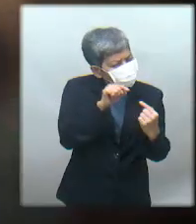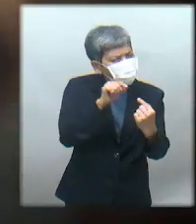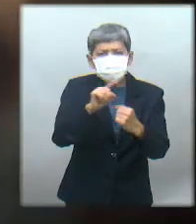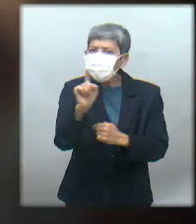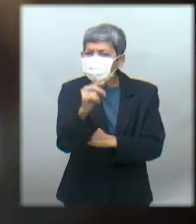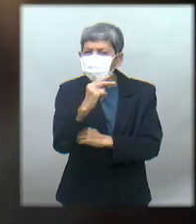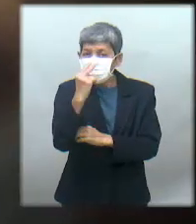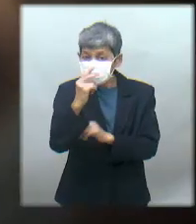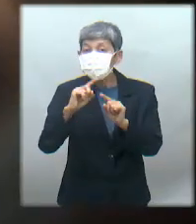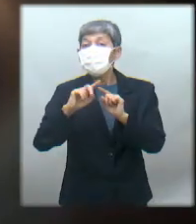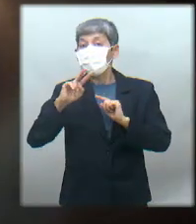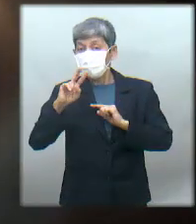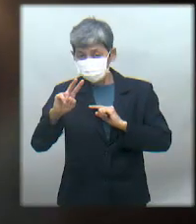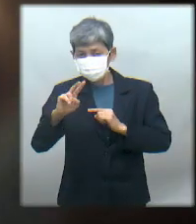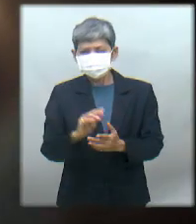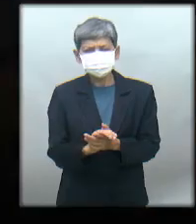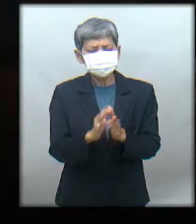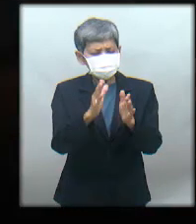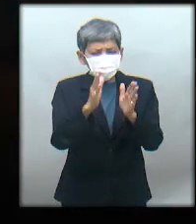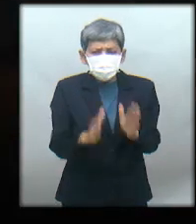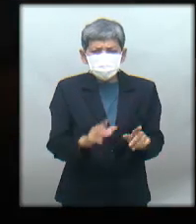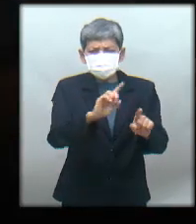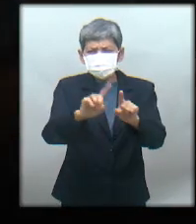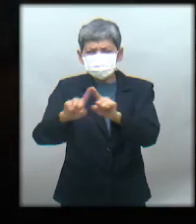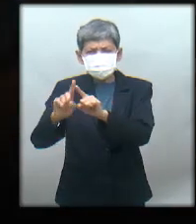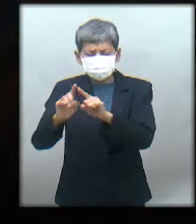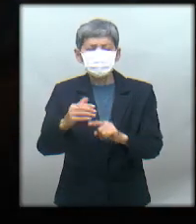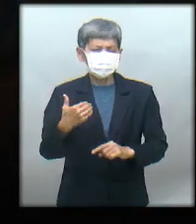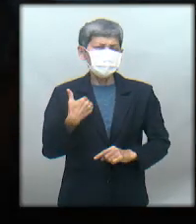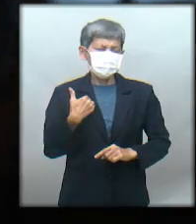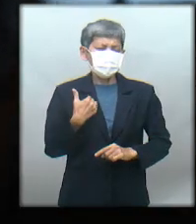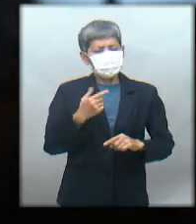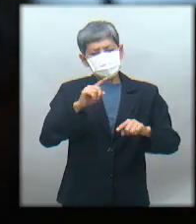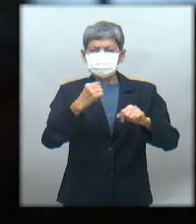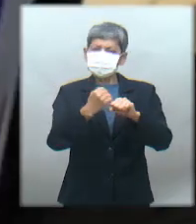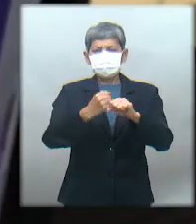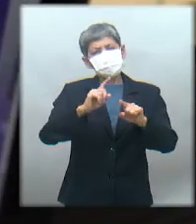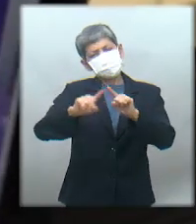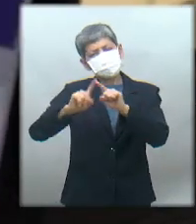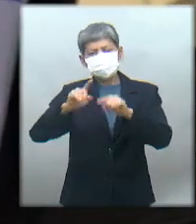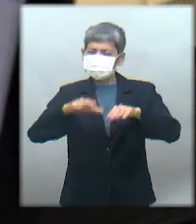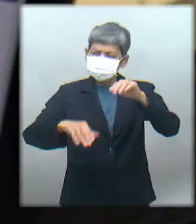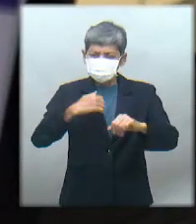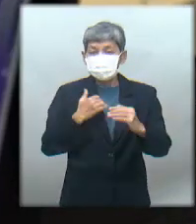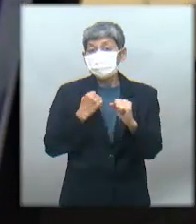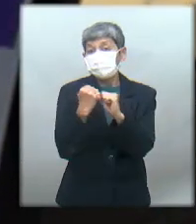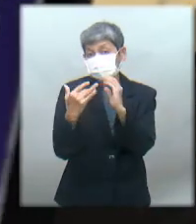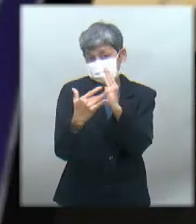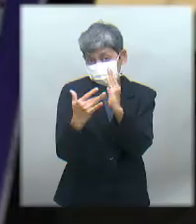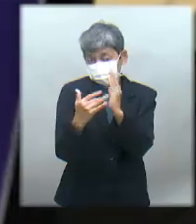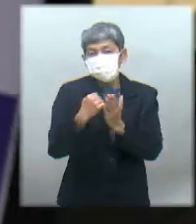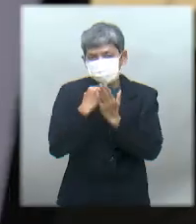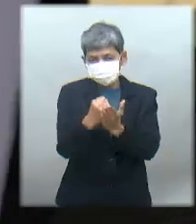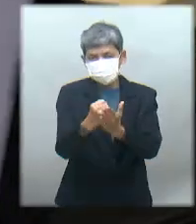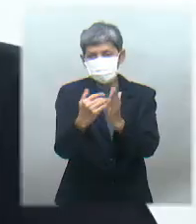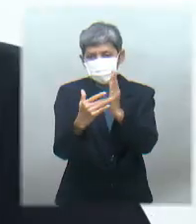satisfied peopleสองดเหมืไหนไเป็จะมเปทนกทพบกกัเราก็ไม่ arbeitetเพื่อต